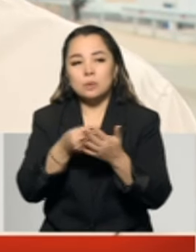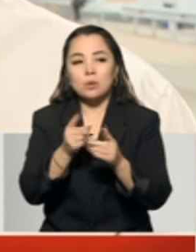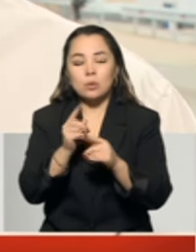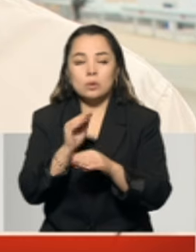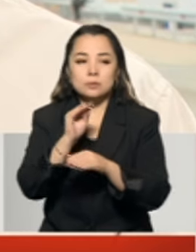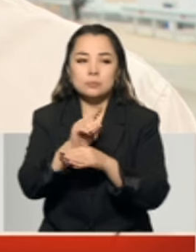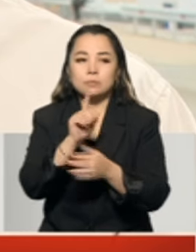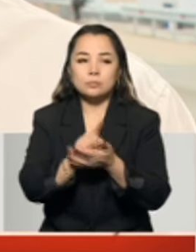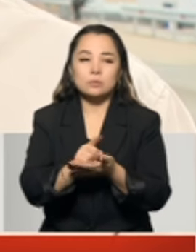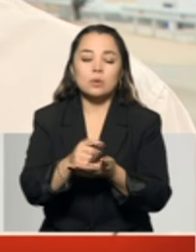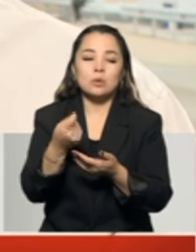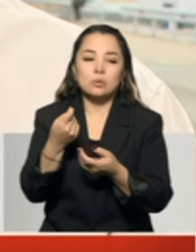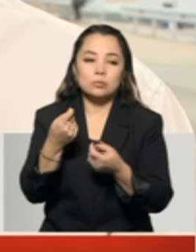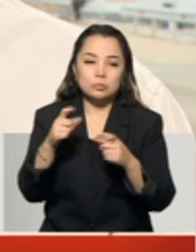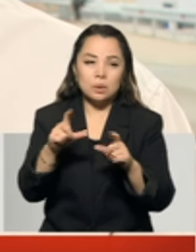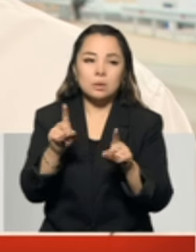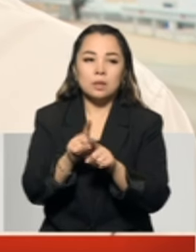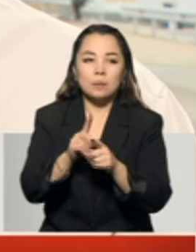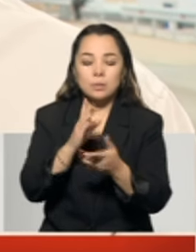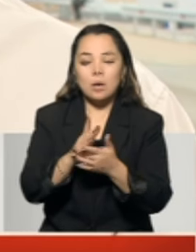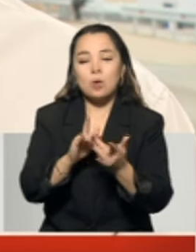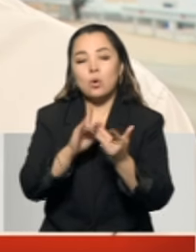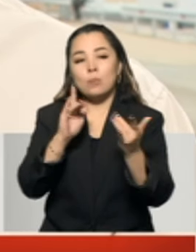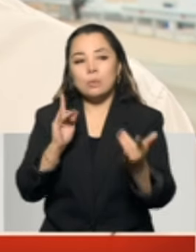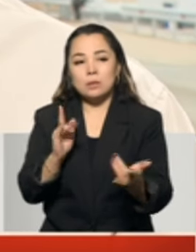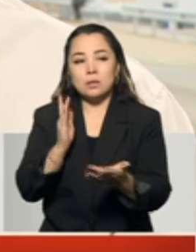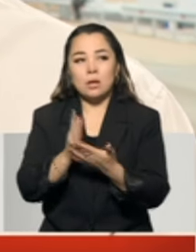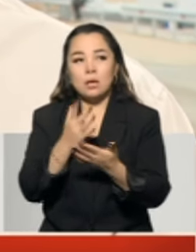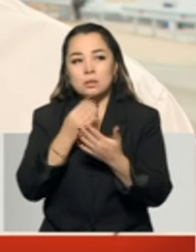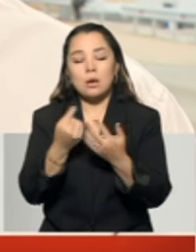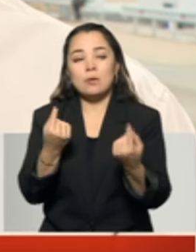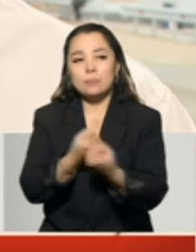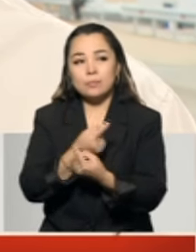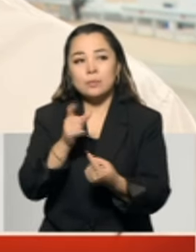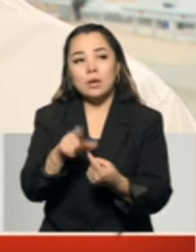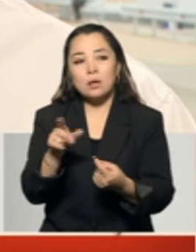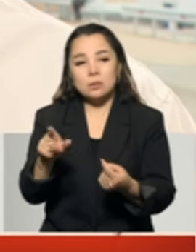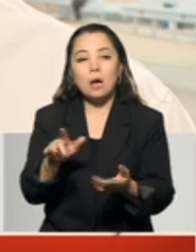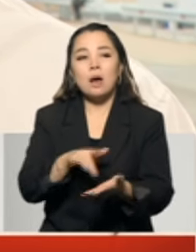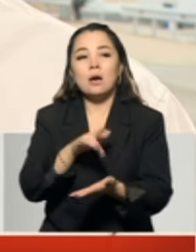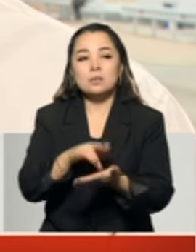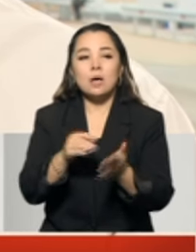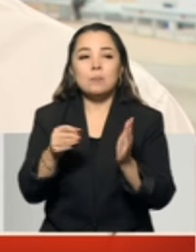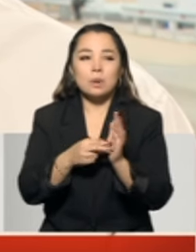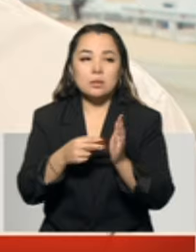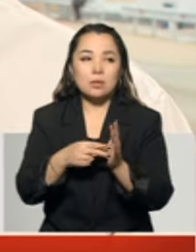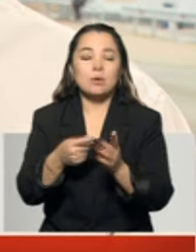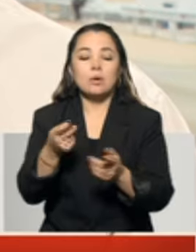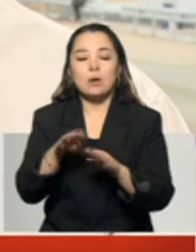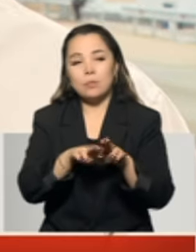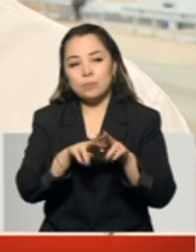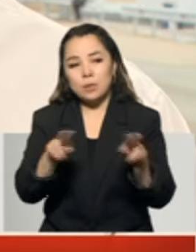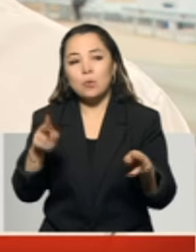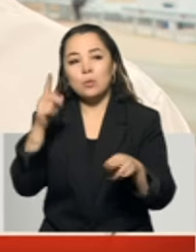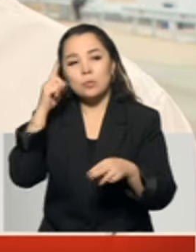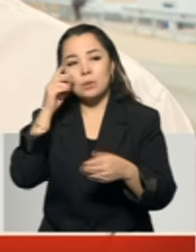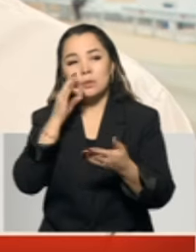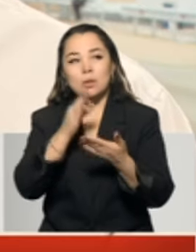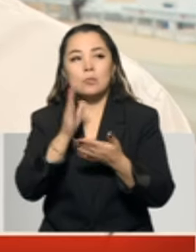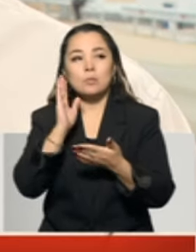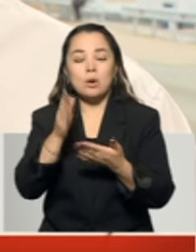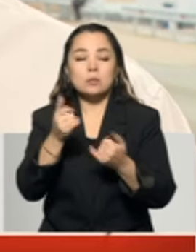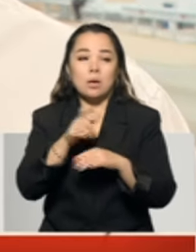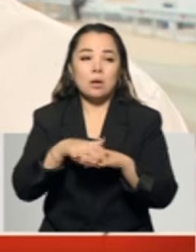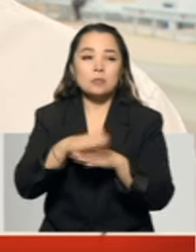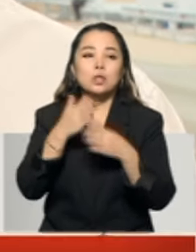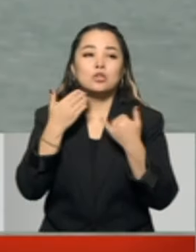түсіне қымбатшылық тауып отырған. Енді көпірден өтетін болса бізде қаладағы бағадардың аптой бағадарымен бірдей болады деп ойлаймыз.